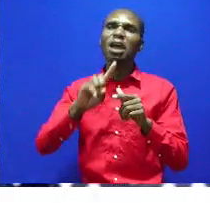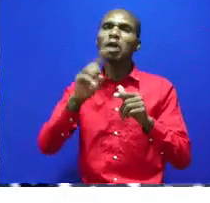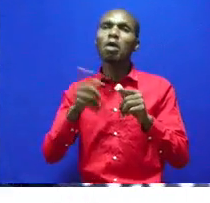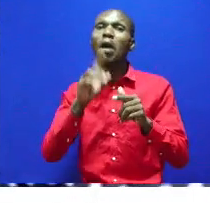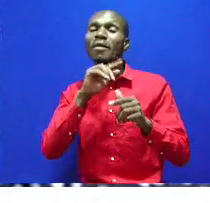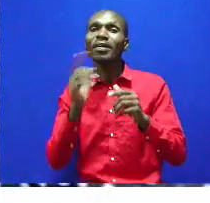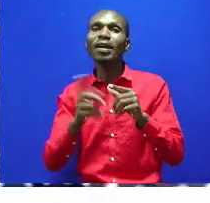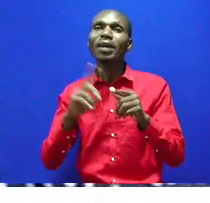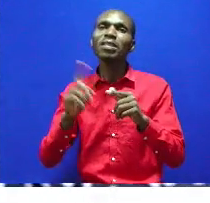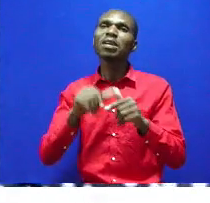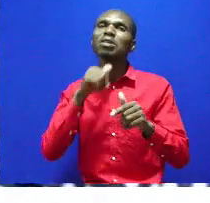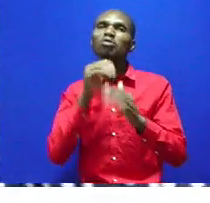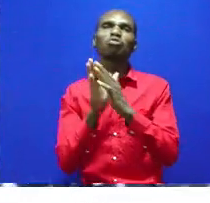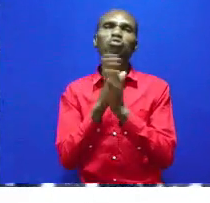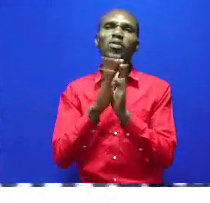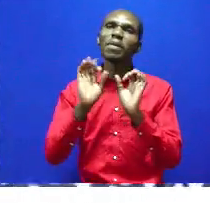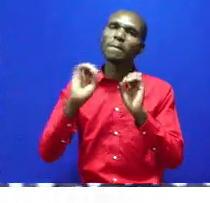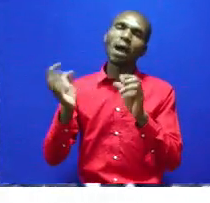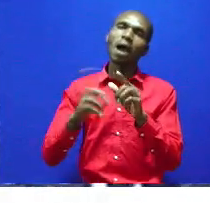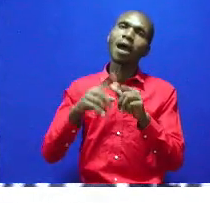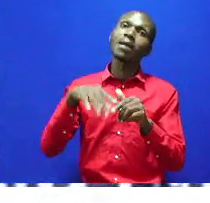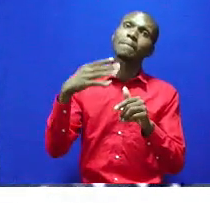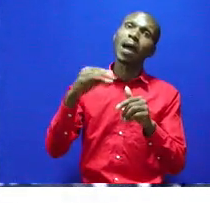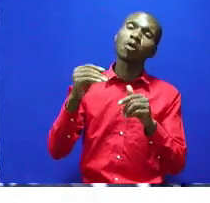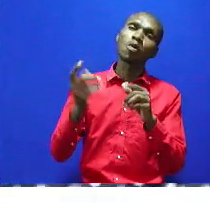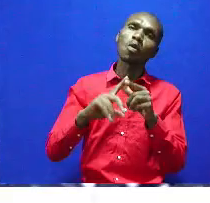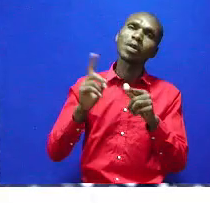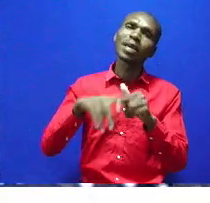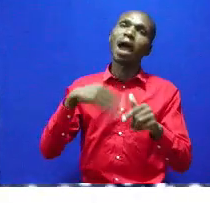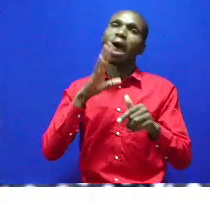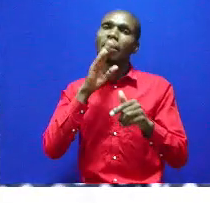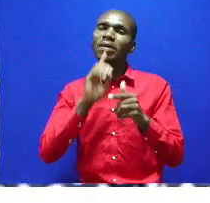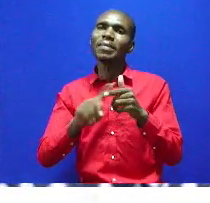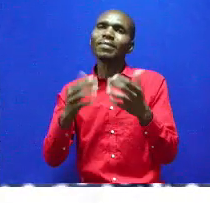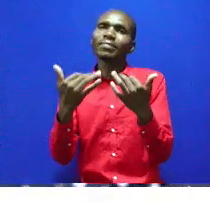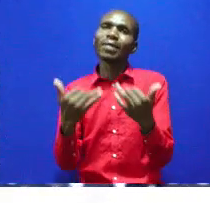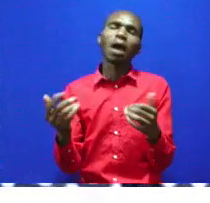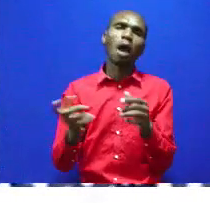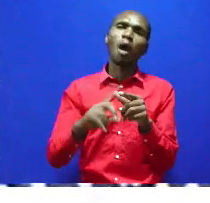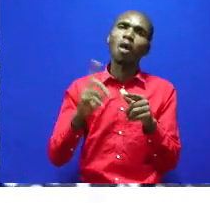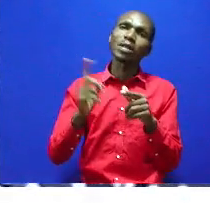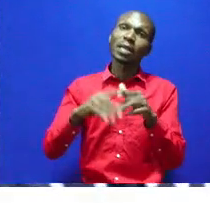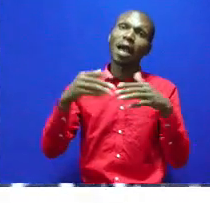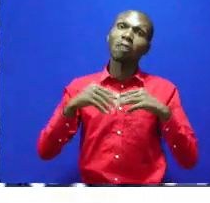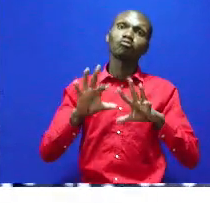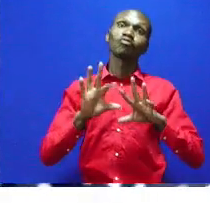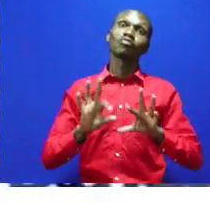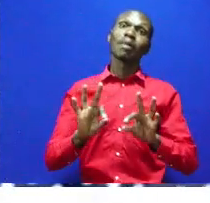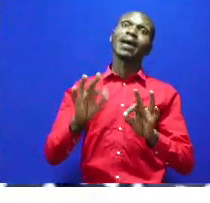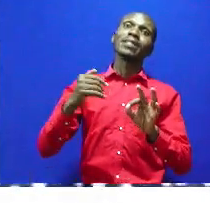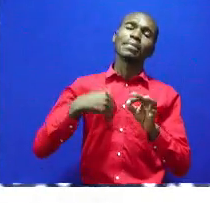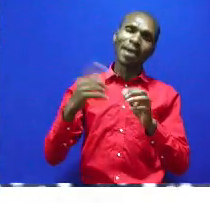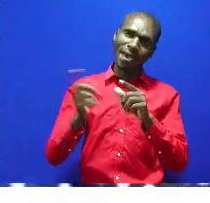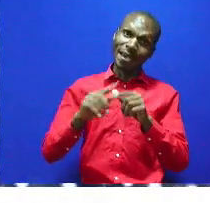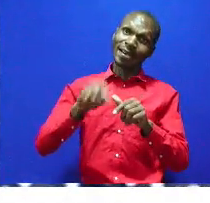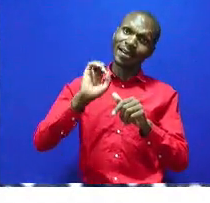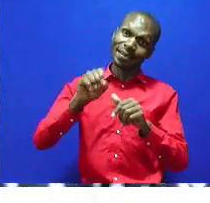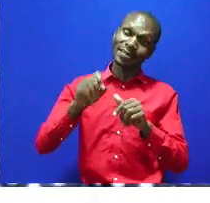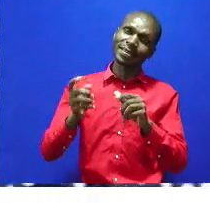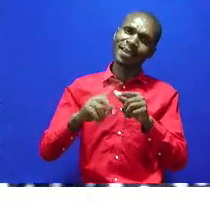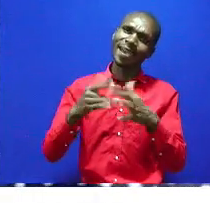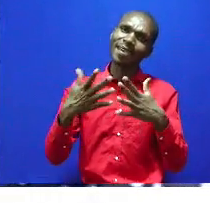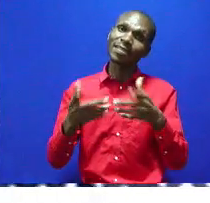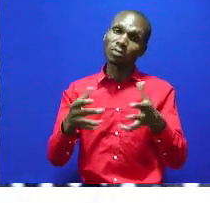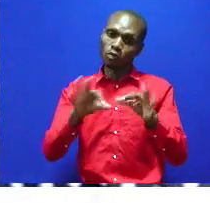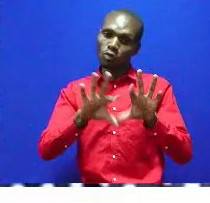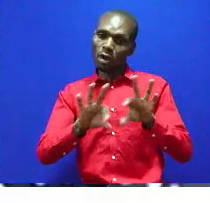rati onde bibi ntebyo akantebe yaye. Na akolire lakini niko smart. Nkamutebyo bintu mira